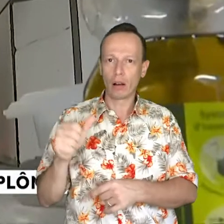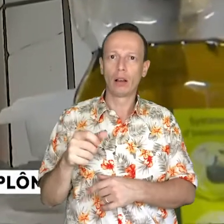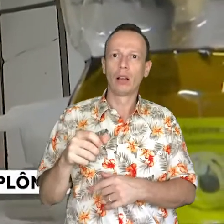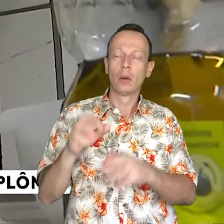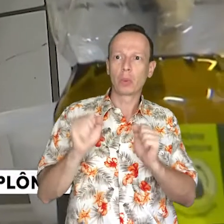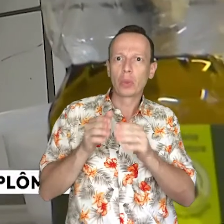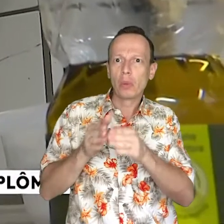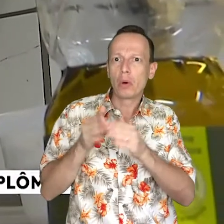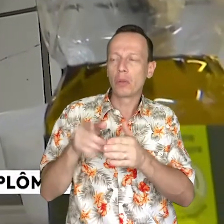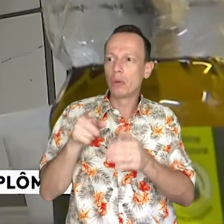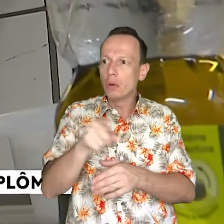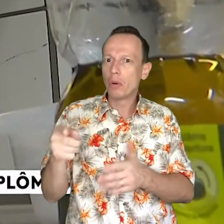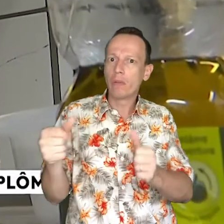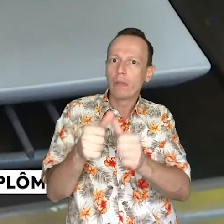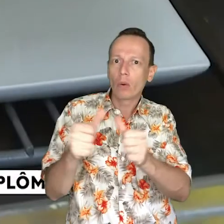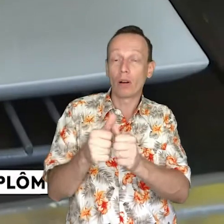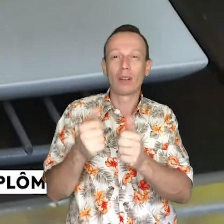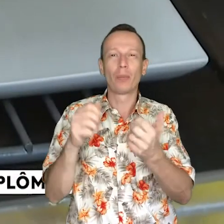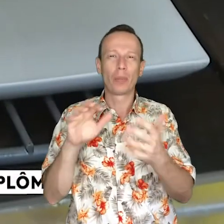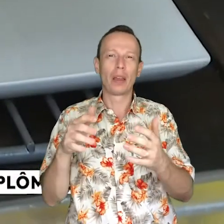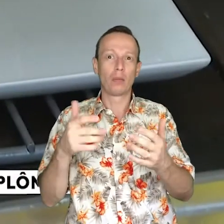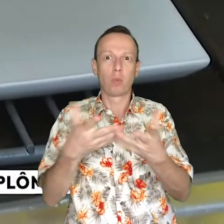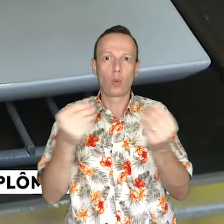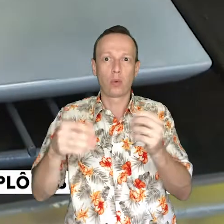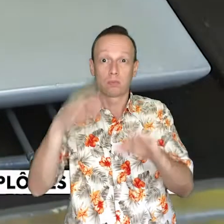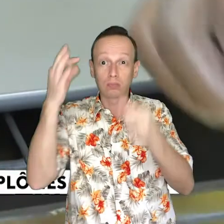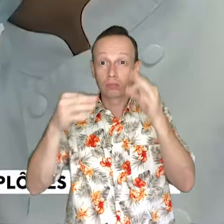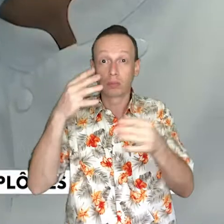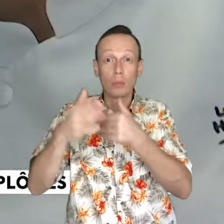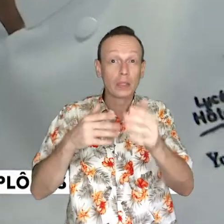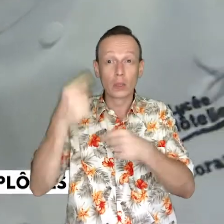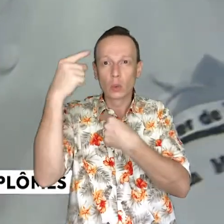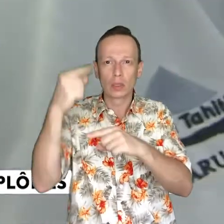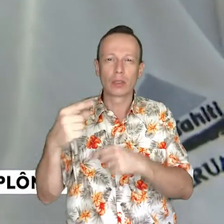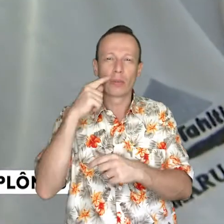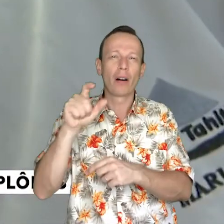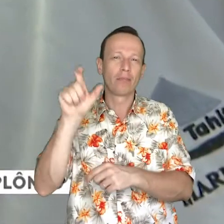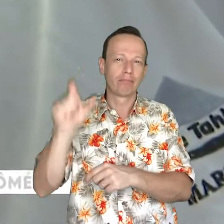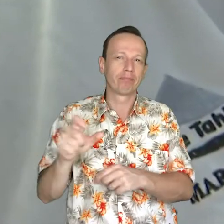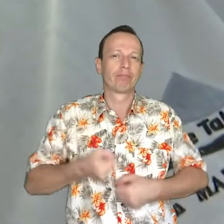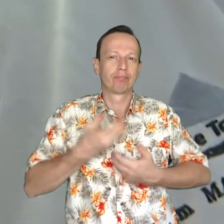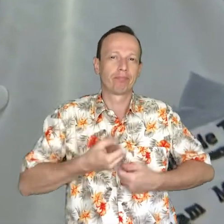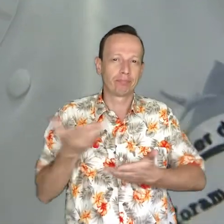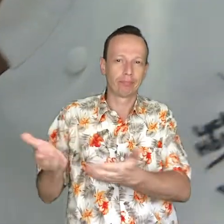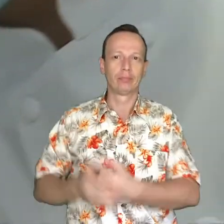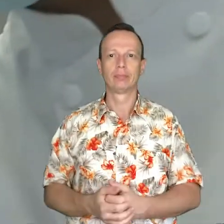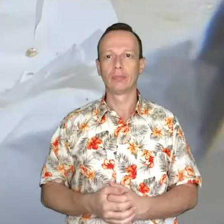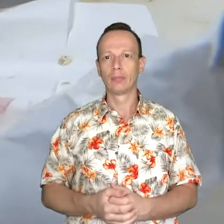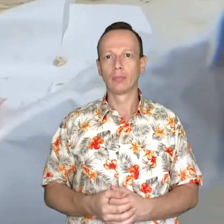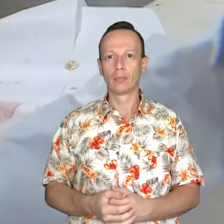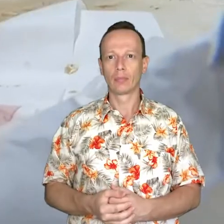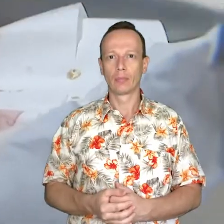près de 600 à s'initier au métier du tourisme. On vous propose d'écouter ses réactions au micro de Stéphane Ratino et